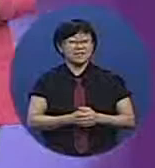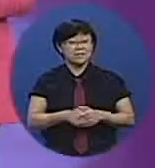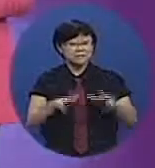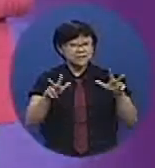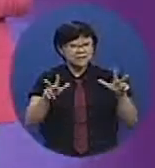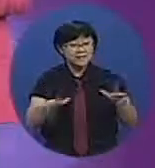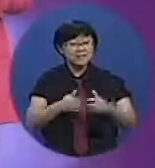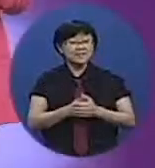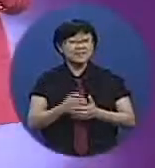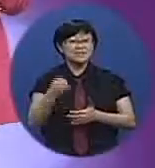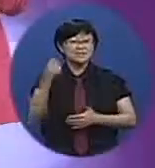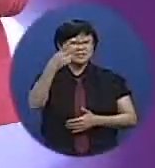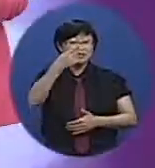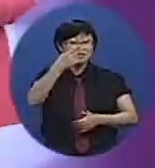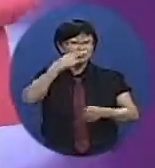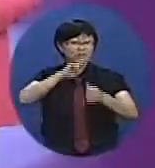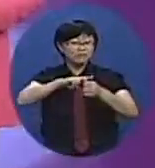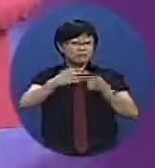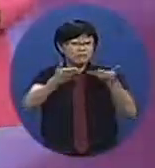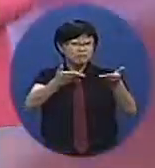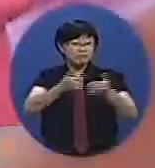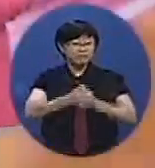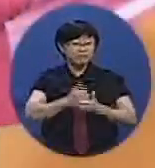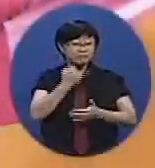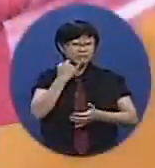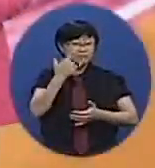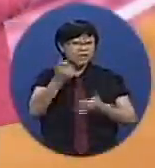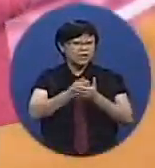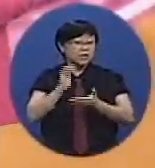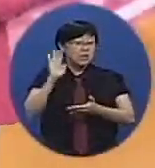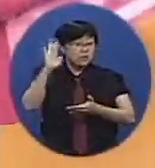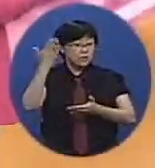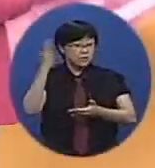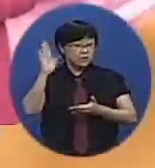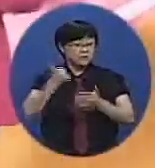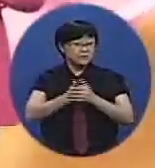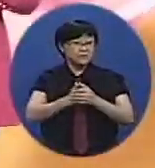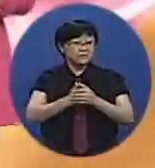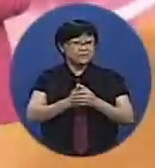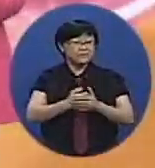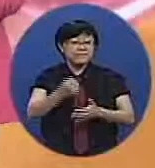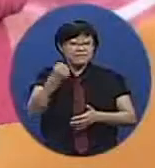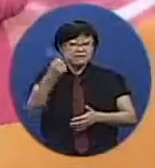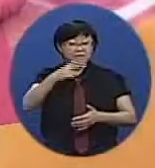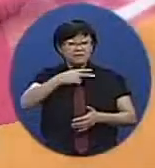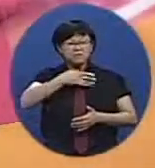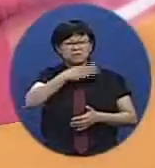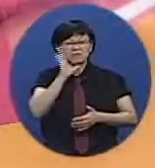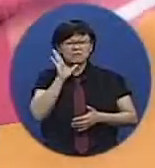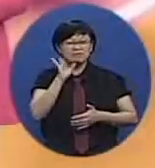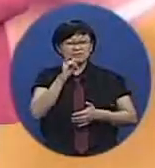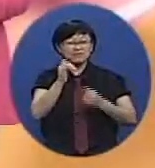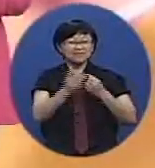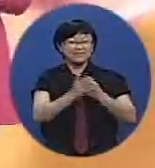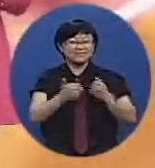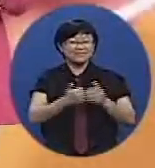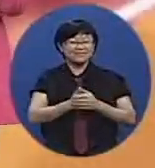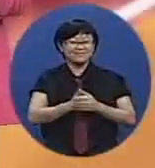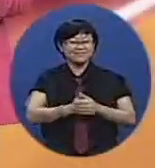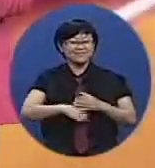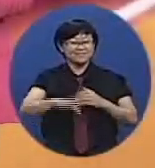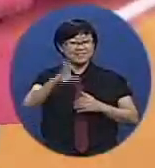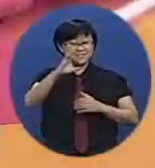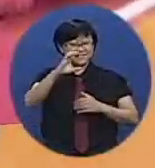근데 지금이라도 다시 도전을 좀 그럼. 해보세요. 괜찮아요. 아니다. 요즘은요, 이 또 다시 나이가 드셔도 그럼. 이